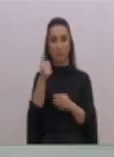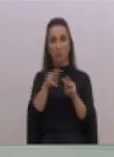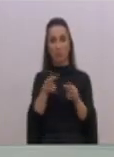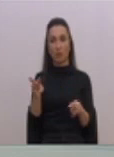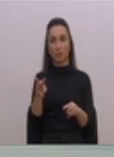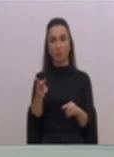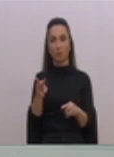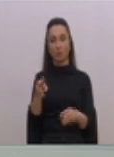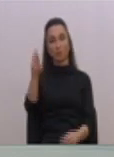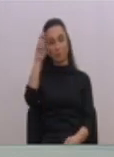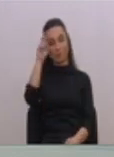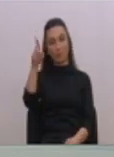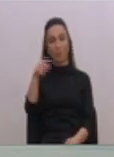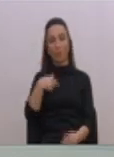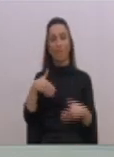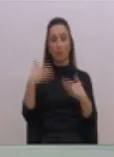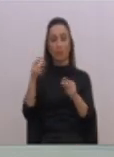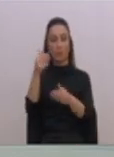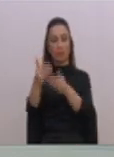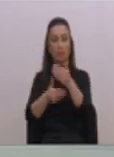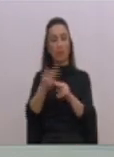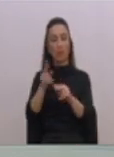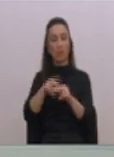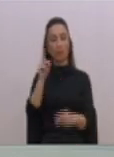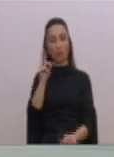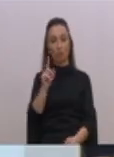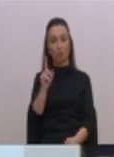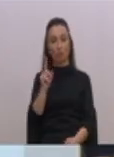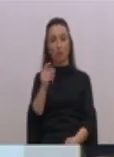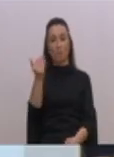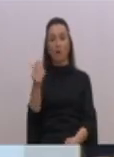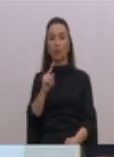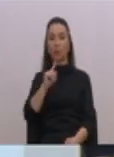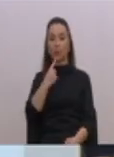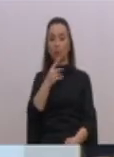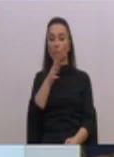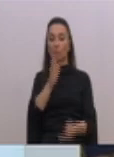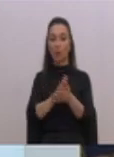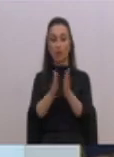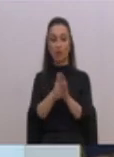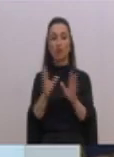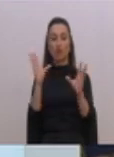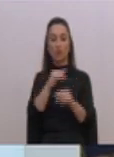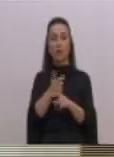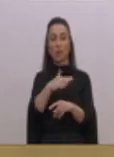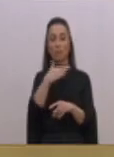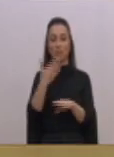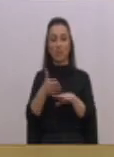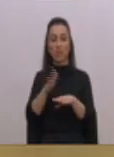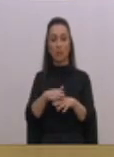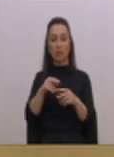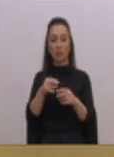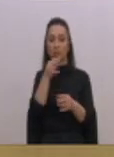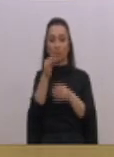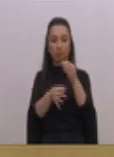პრემიერ-მინისტრს და მთავრობას მე უსურებ წარმატებას, იმიტომ რომ მათ ურთულეს პერიოდში შეძლეს ძალიან ძიმე გამოწვევებზე